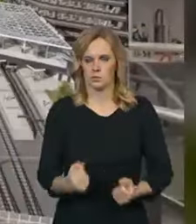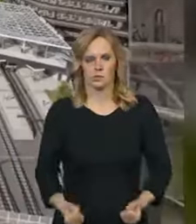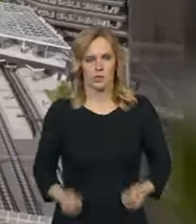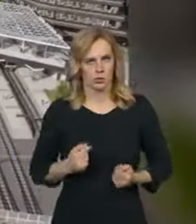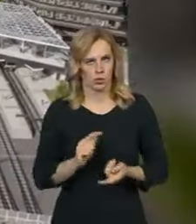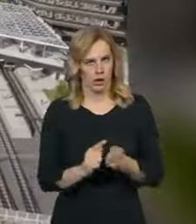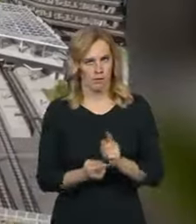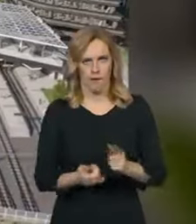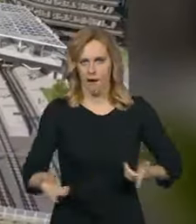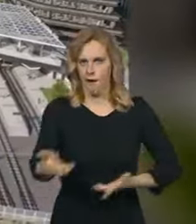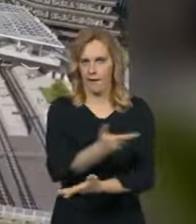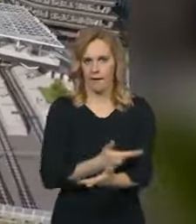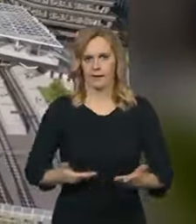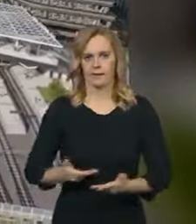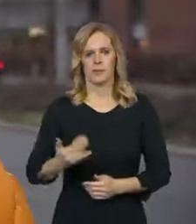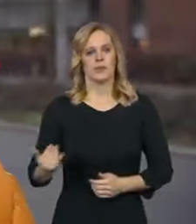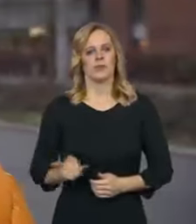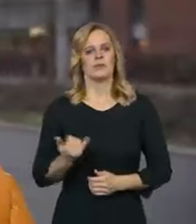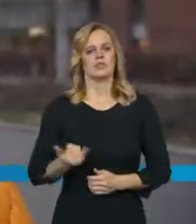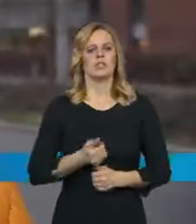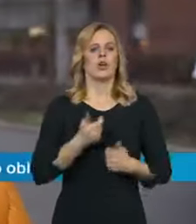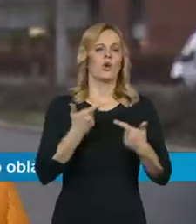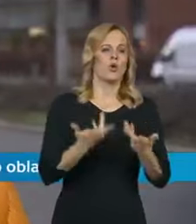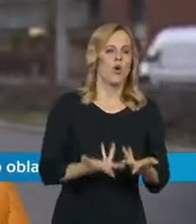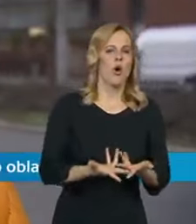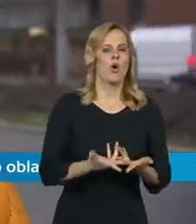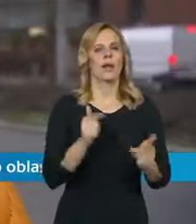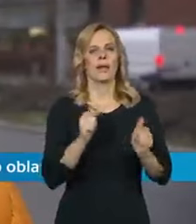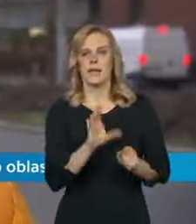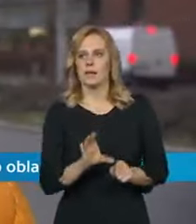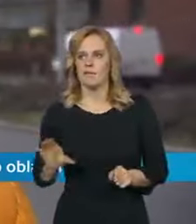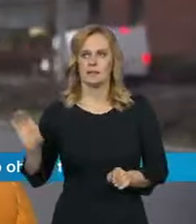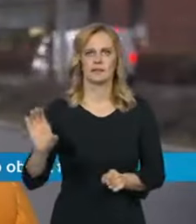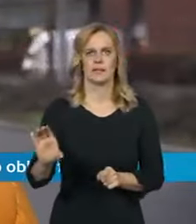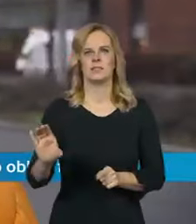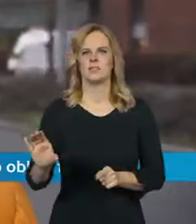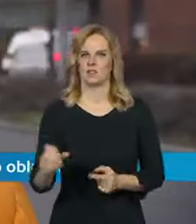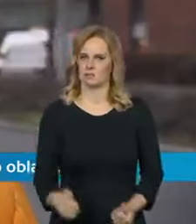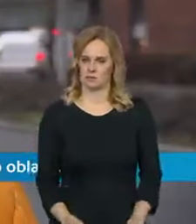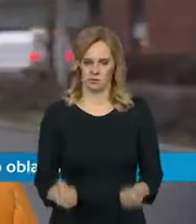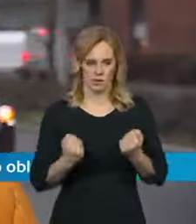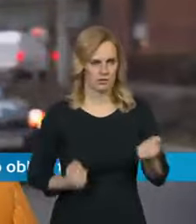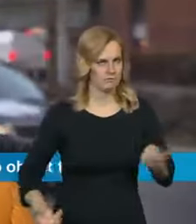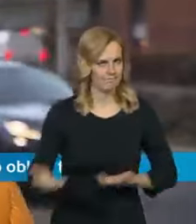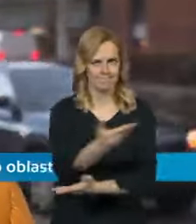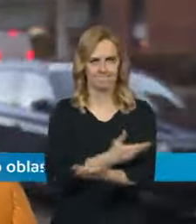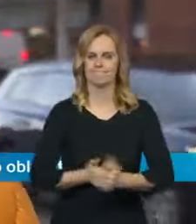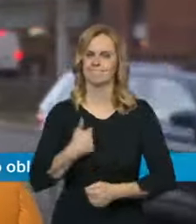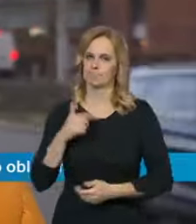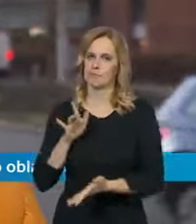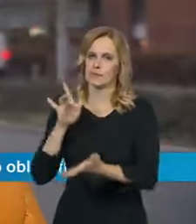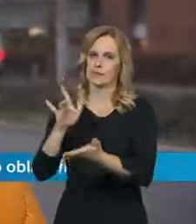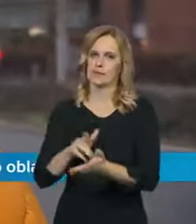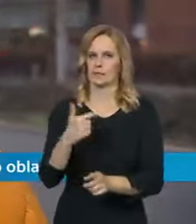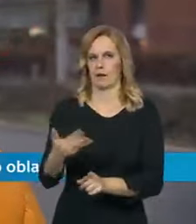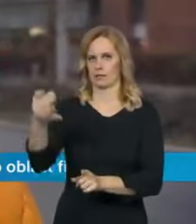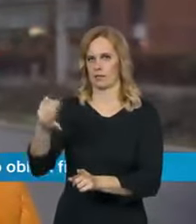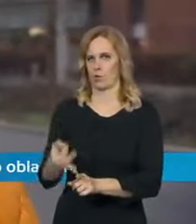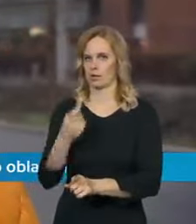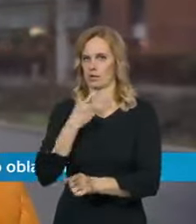vždycky dohodnout, kolik se nám vlastně na investice podaří zachránit. Cílem skutečně byla ta 1/5, chybí tam